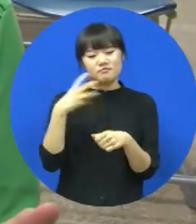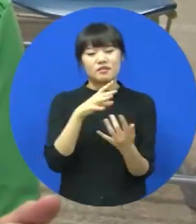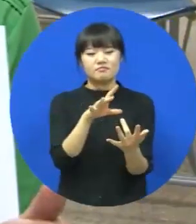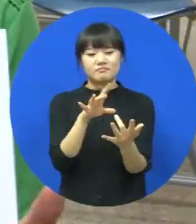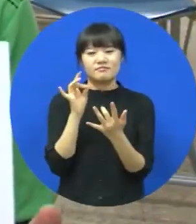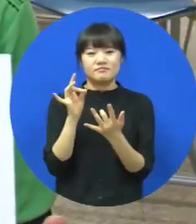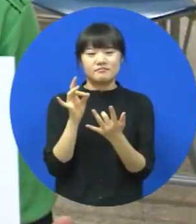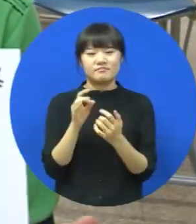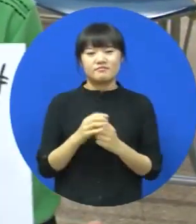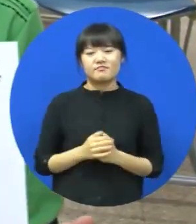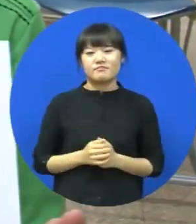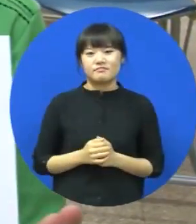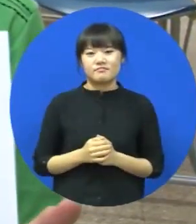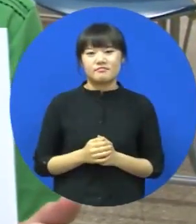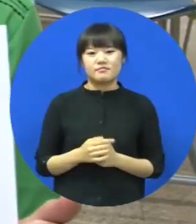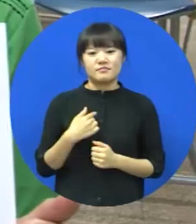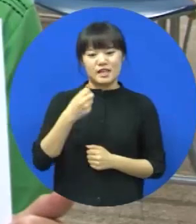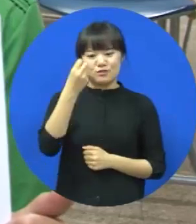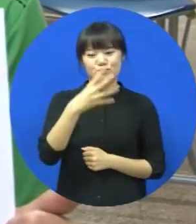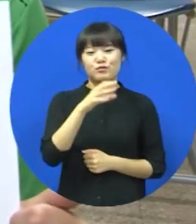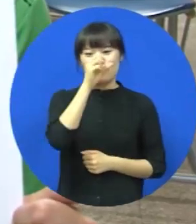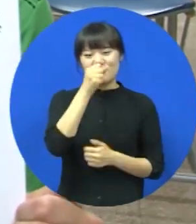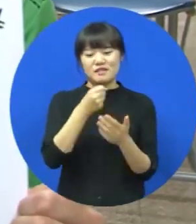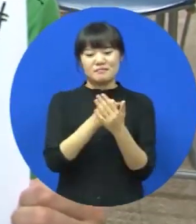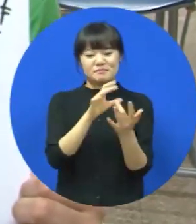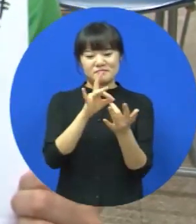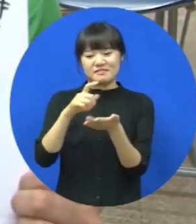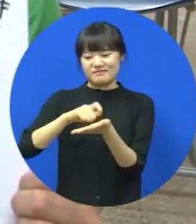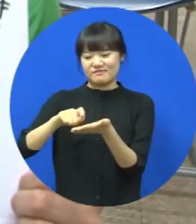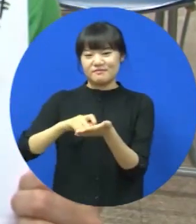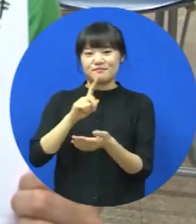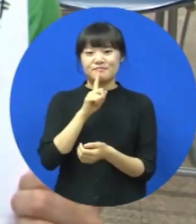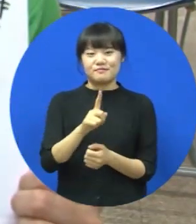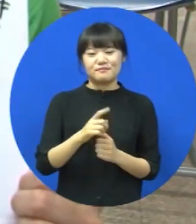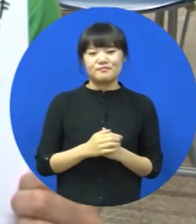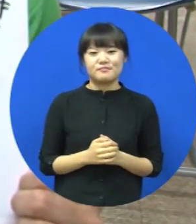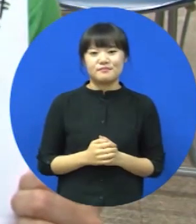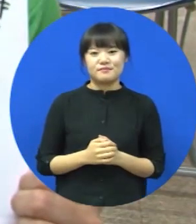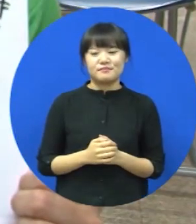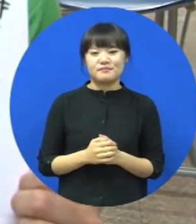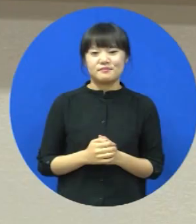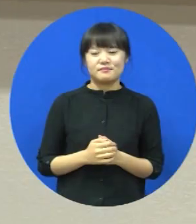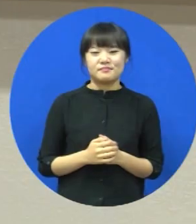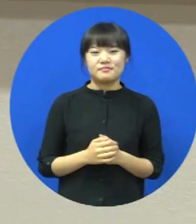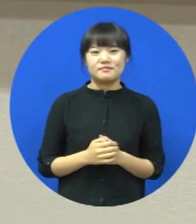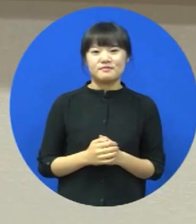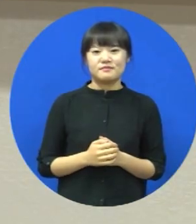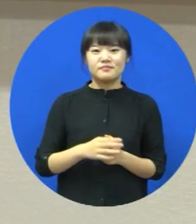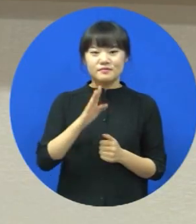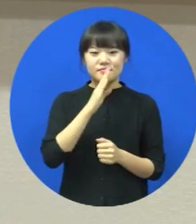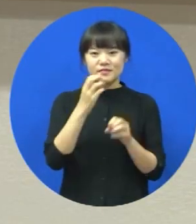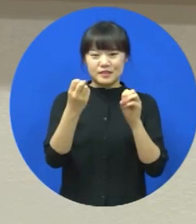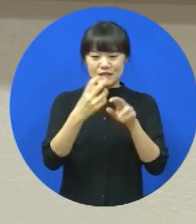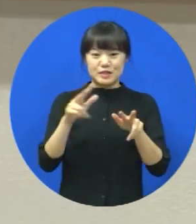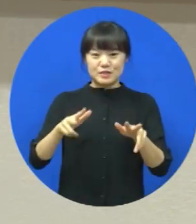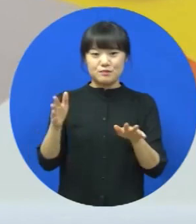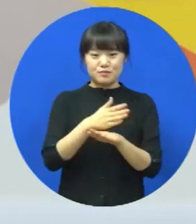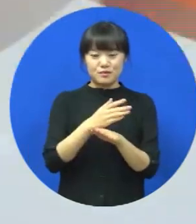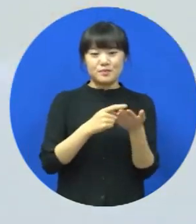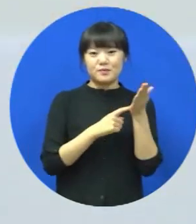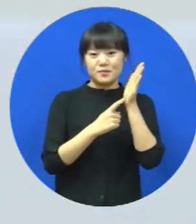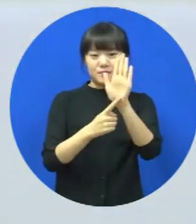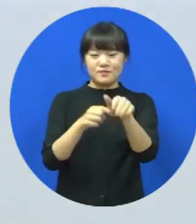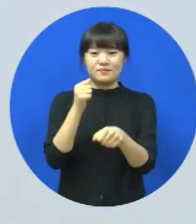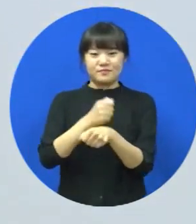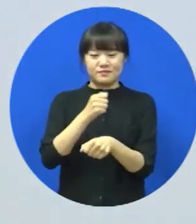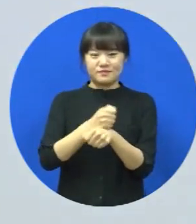찍었어요. 그냥 이 숫자를 좋아해요 제가. 더 이상 묻지 않을게요. 정답을 공개합니다.